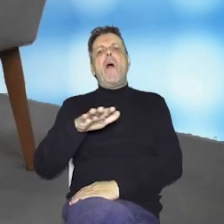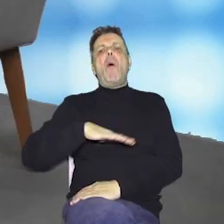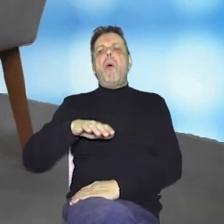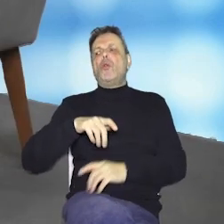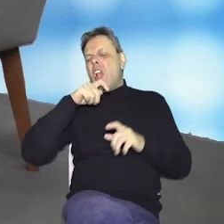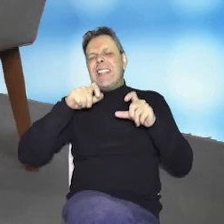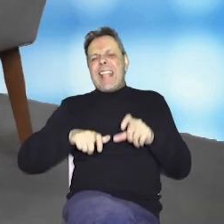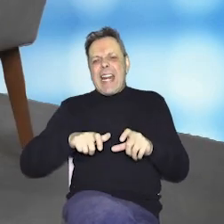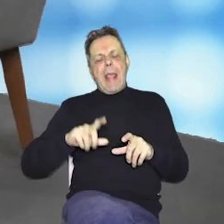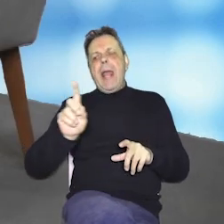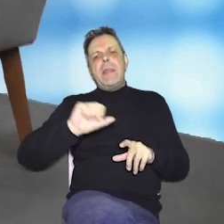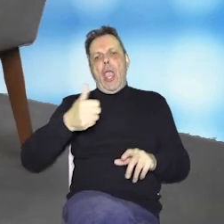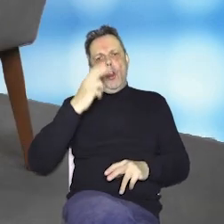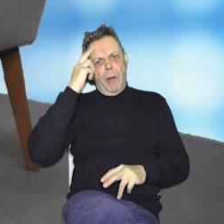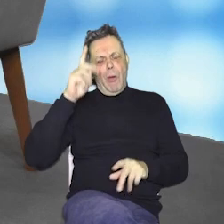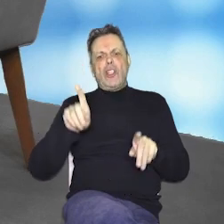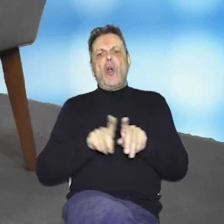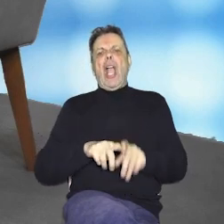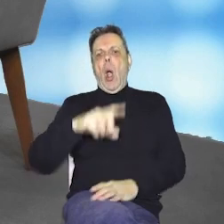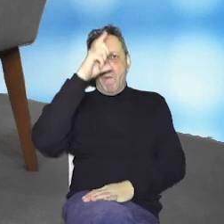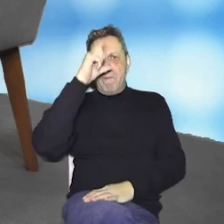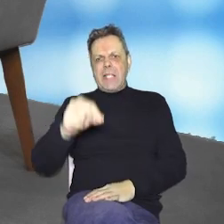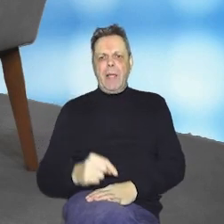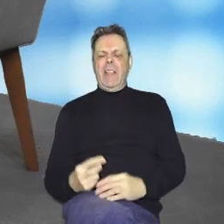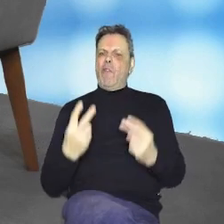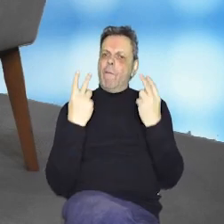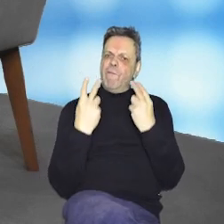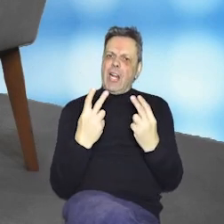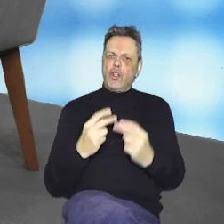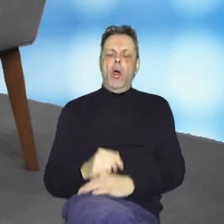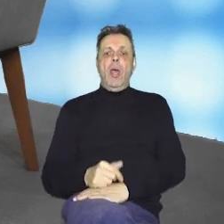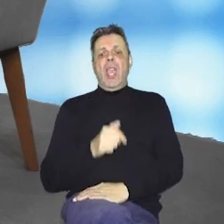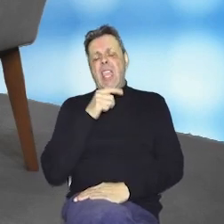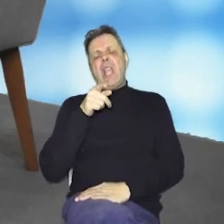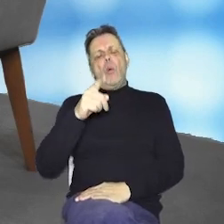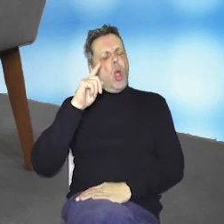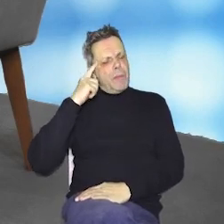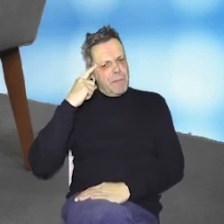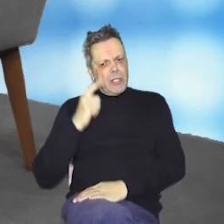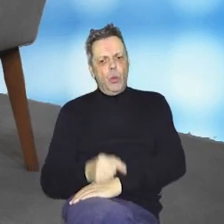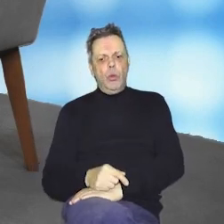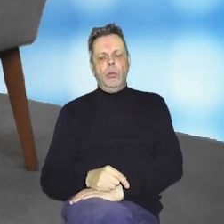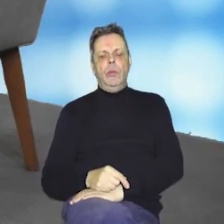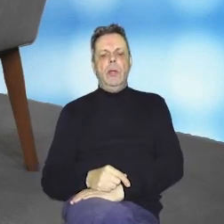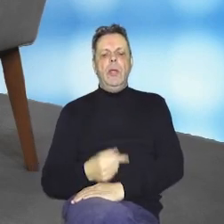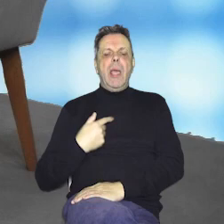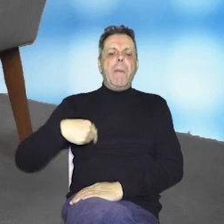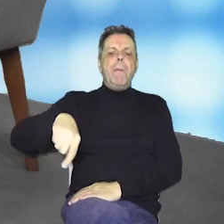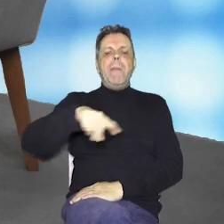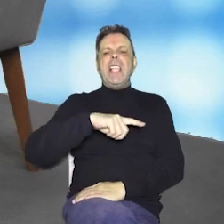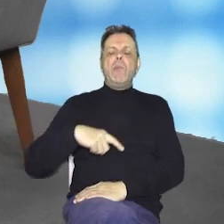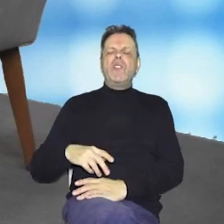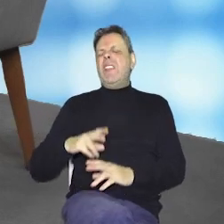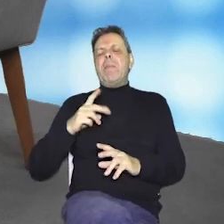starenja još uvijek nije prepoznato kao perspektivno, bitno, i da u tom smislu smo svi